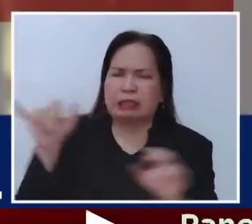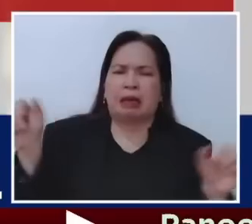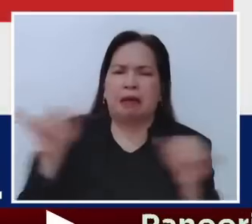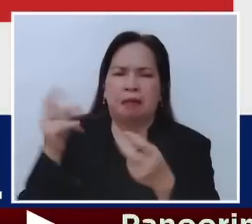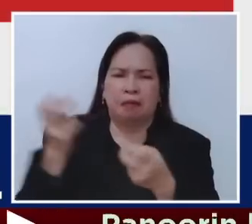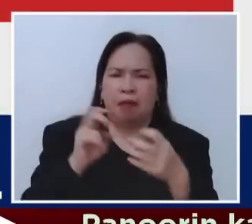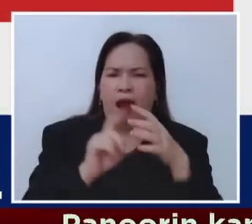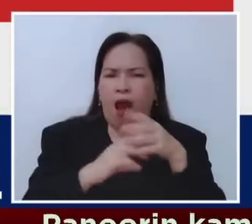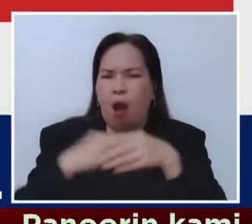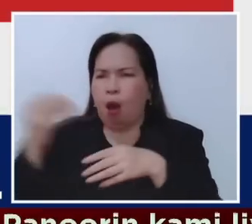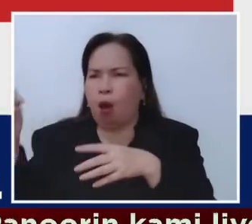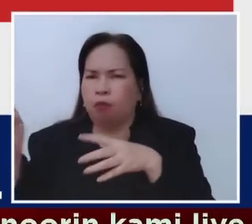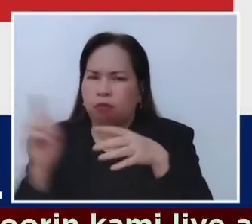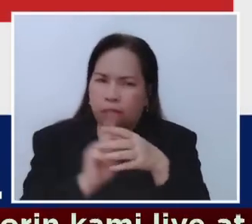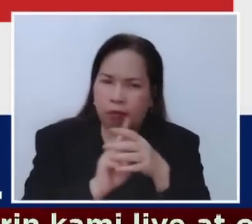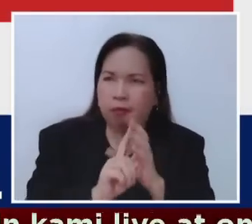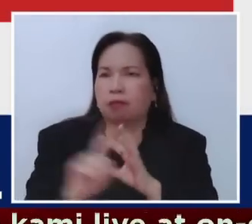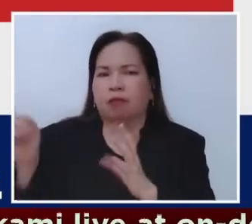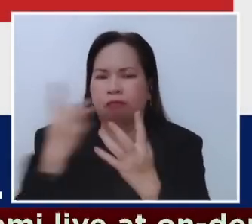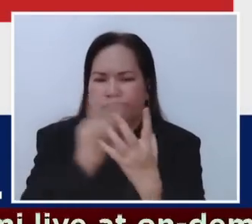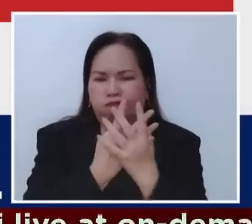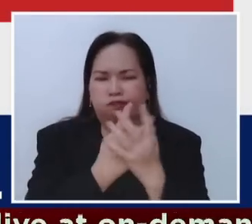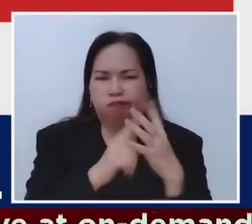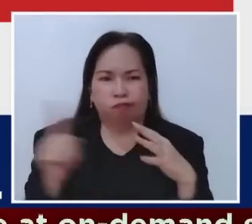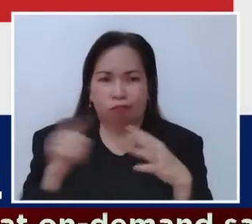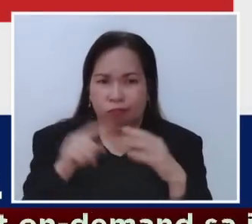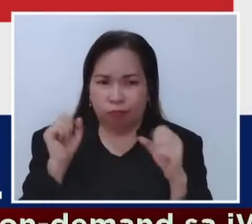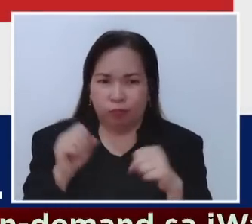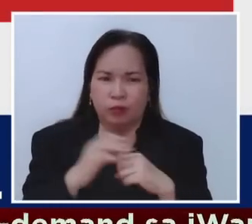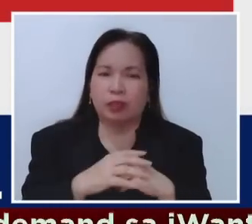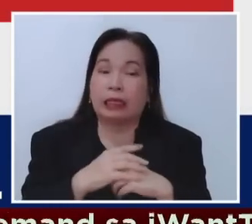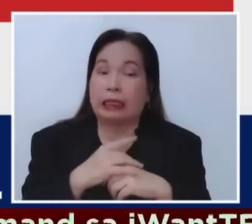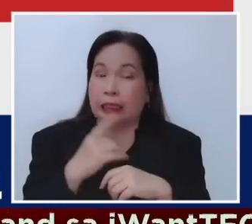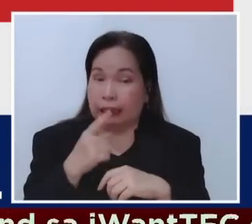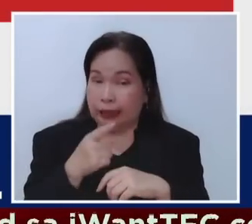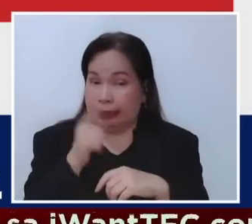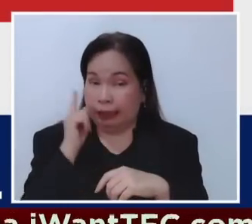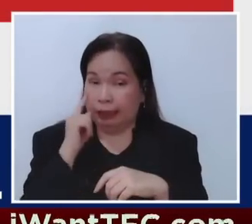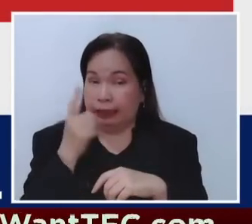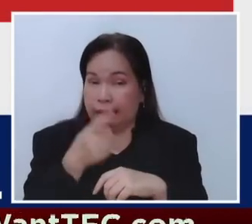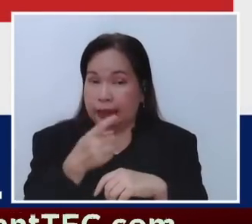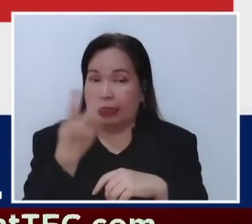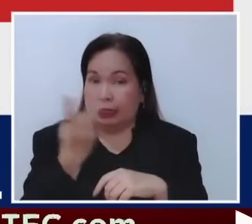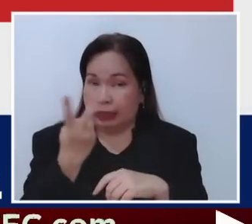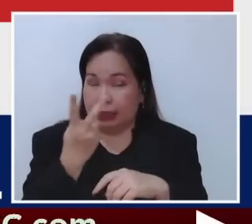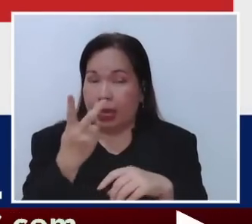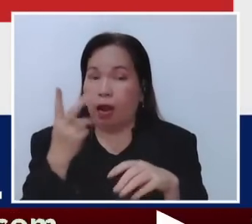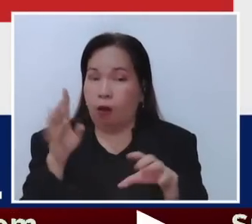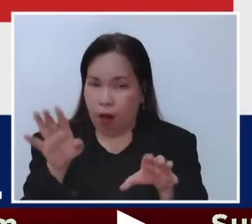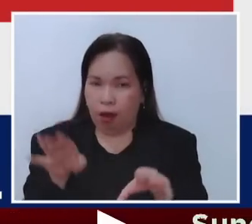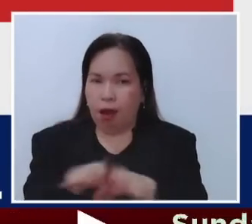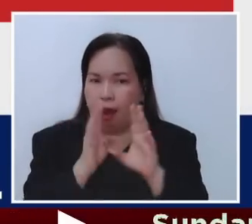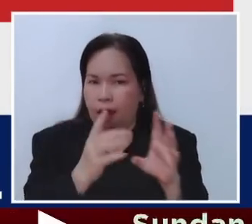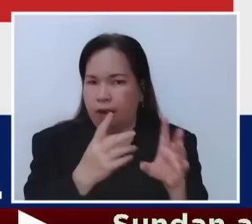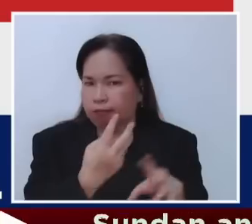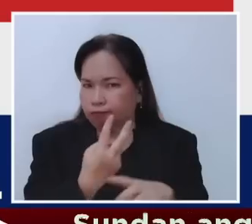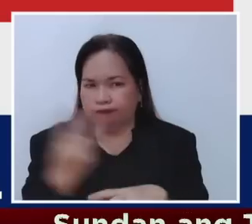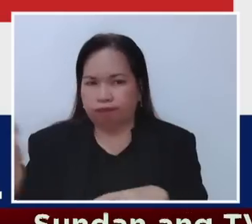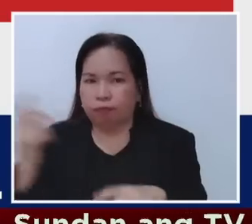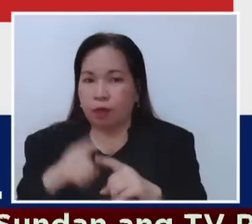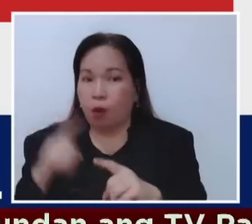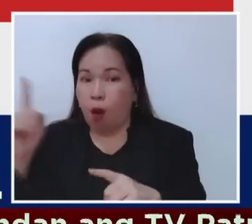selda. That night, sabay silang lumabas pero nauna lang na umalik